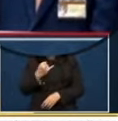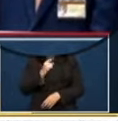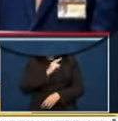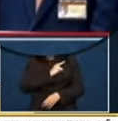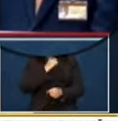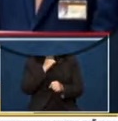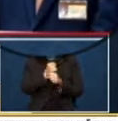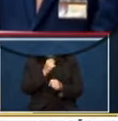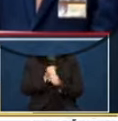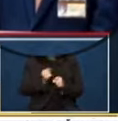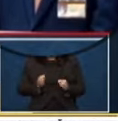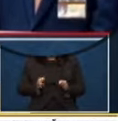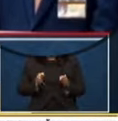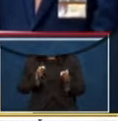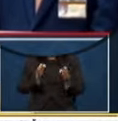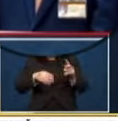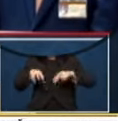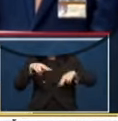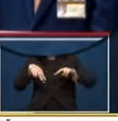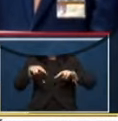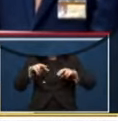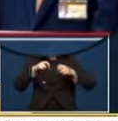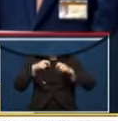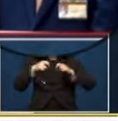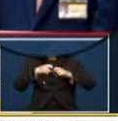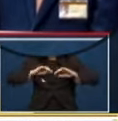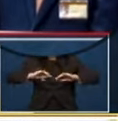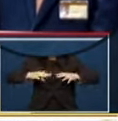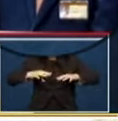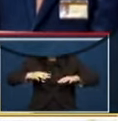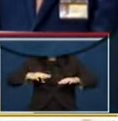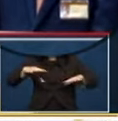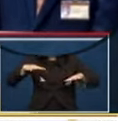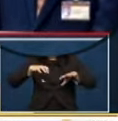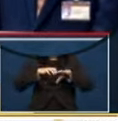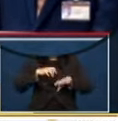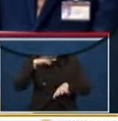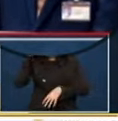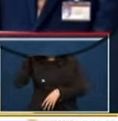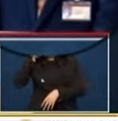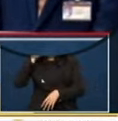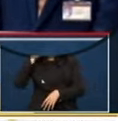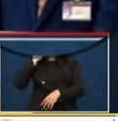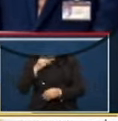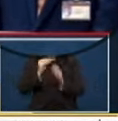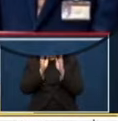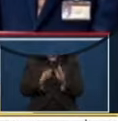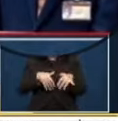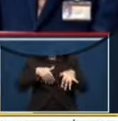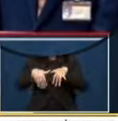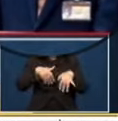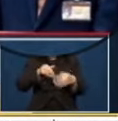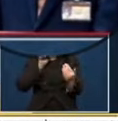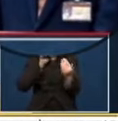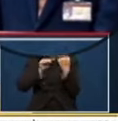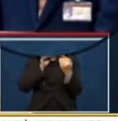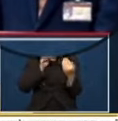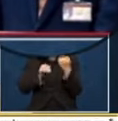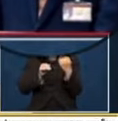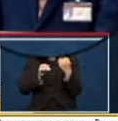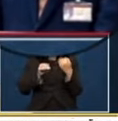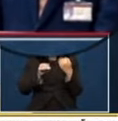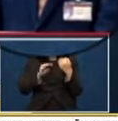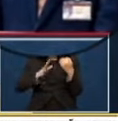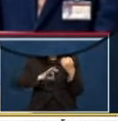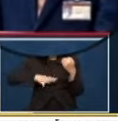มาเป็นเวลานานและเกิดอุบัติเหตุบ่อยครั้งเอ่อทำให้เ่อพี่น้องที่สัญจรไปมานะครับได้รับ